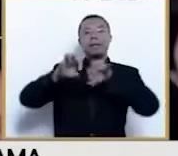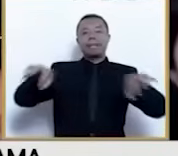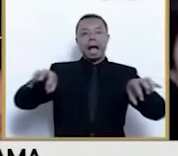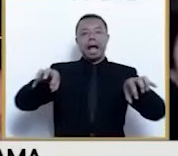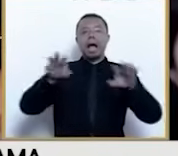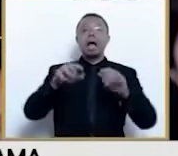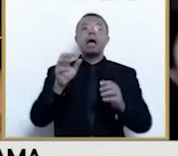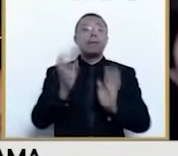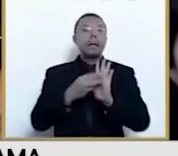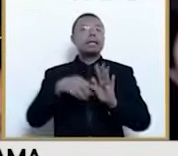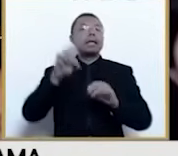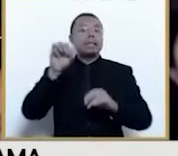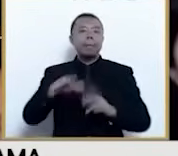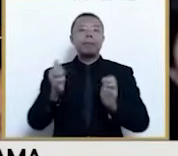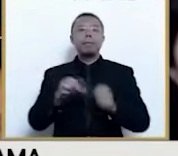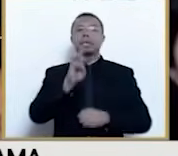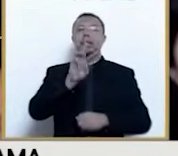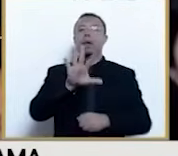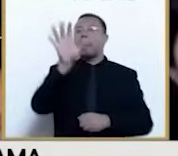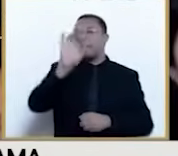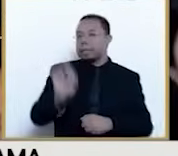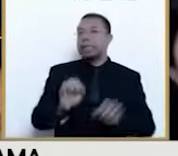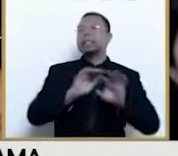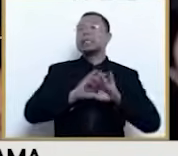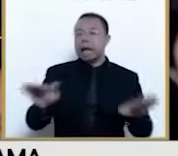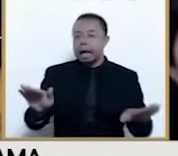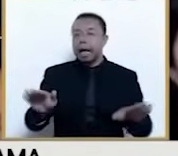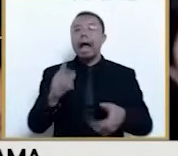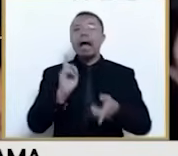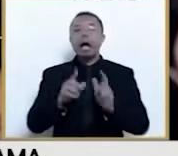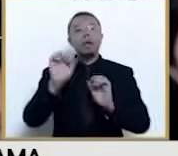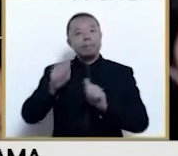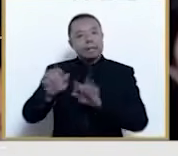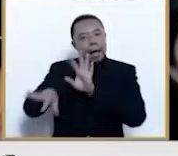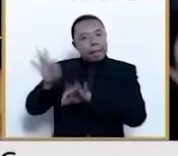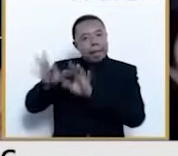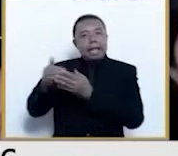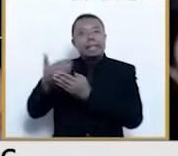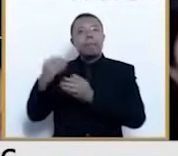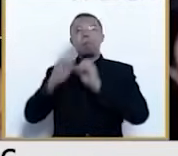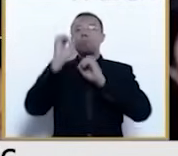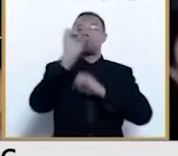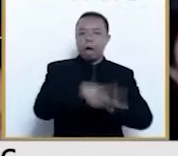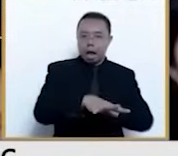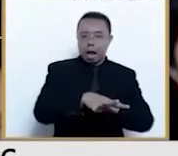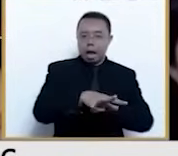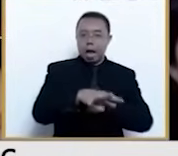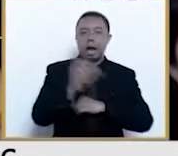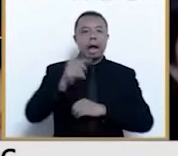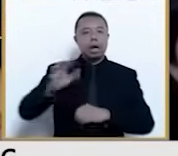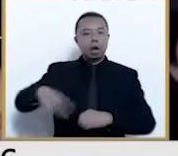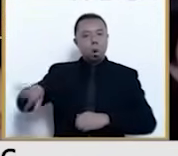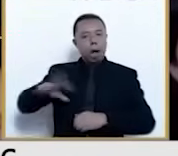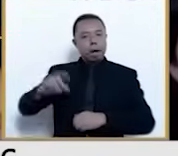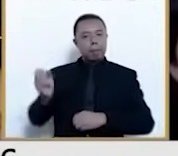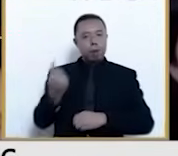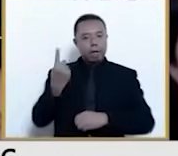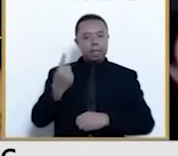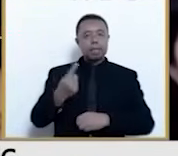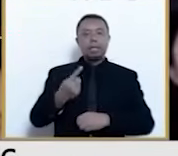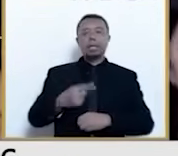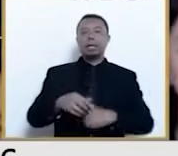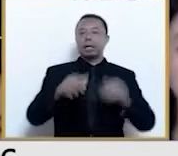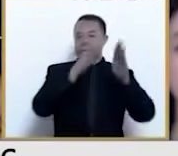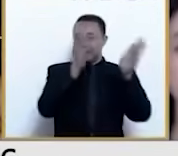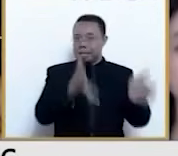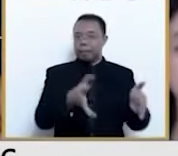sampah bisa selesai sampai 35% jika bisa dipilah dari rumah tangga. Bank sampah di